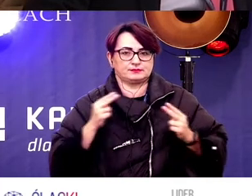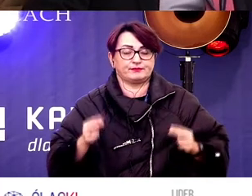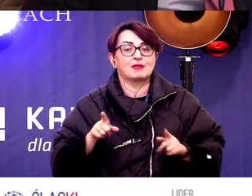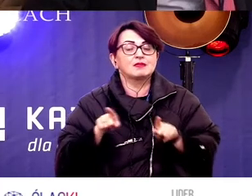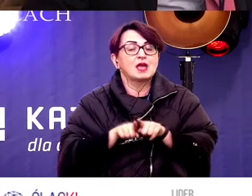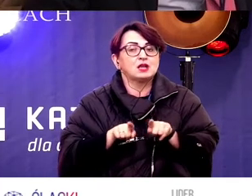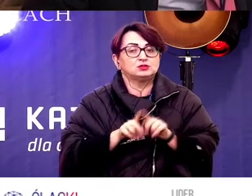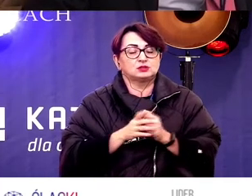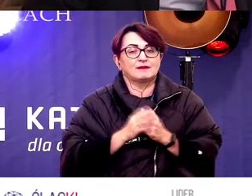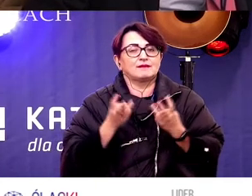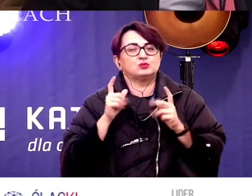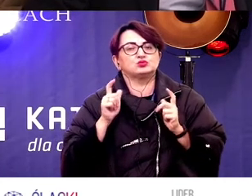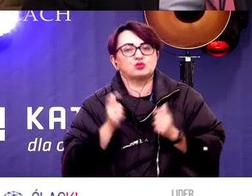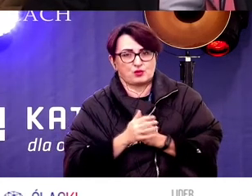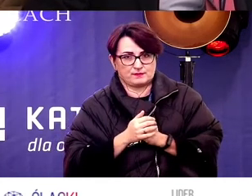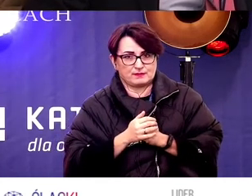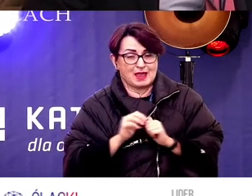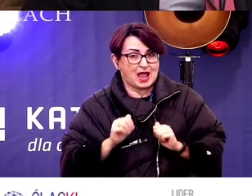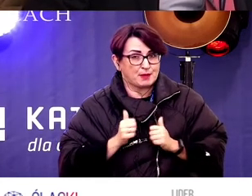też ważne jest to,